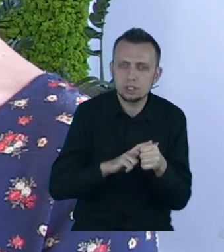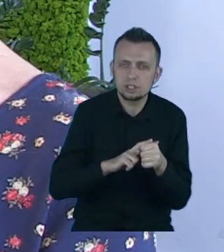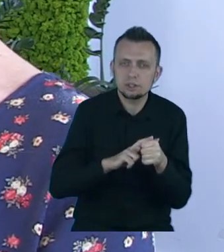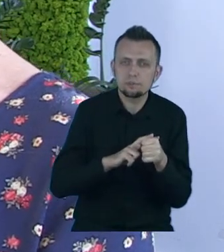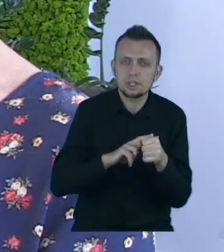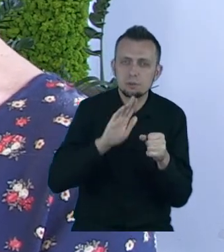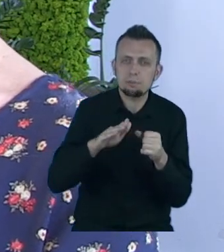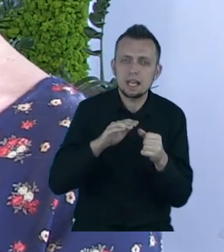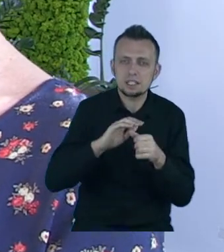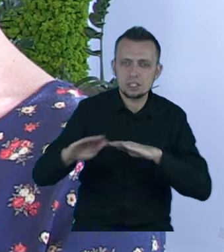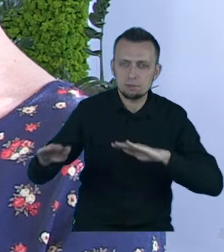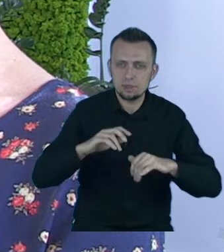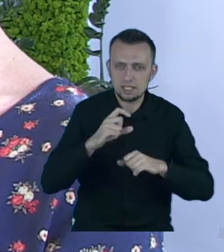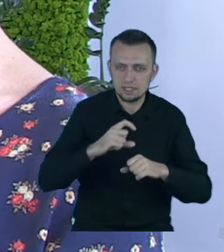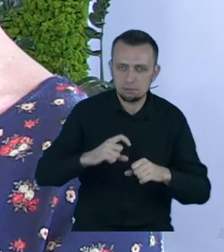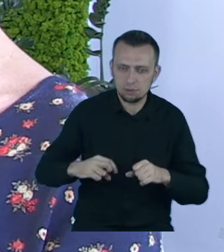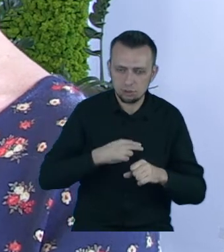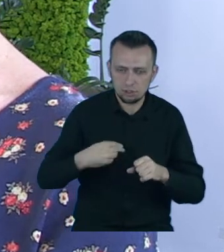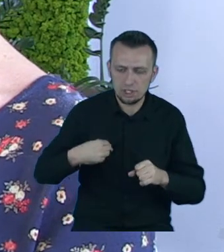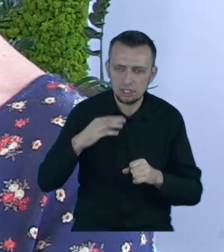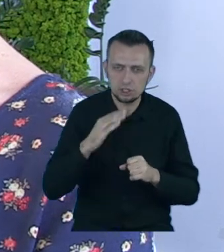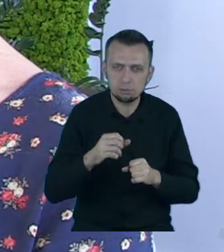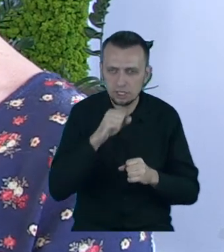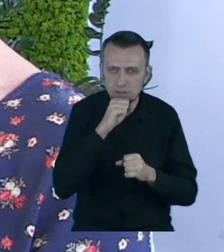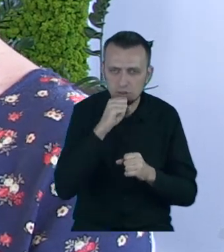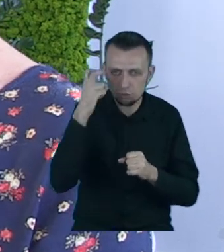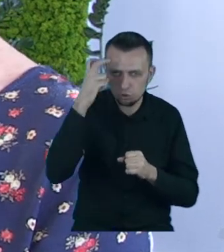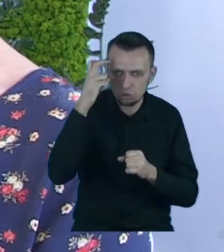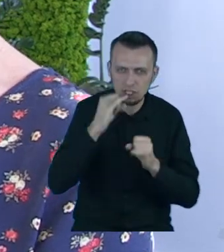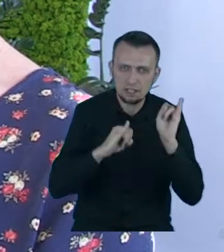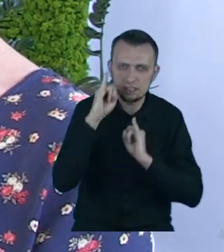będzie się odbywało bardzo, bardzo dużo ciekawych imprez.